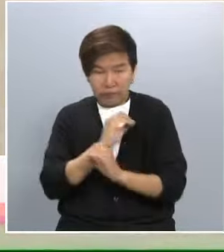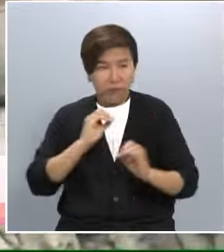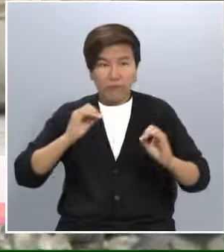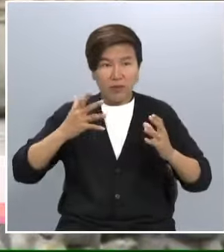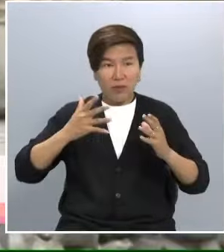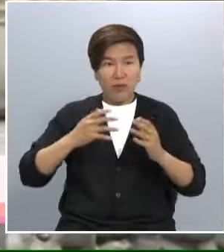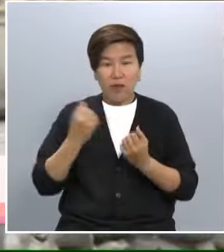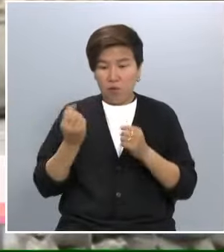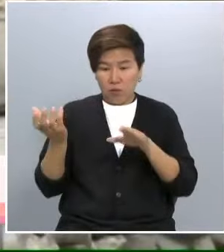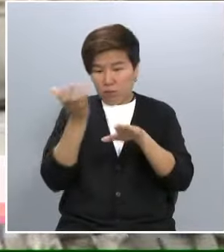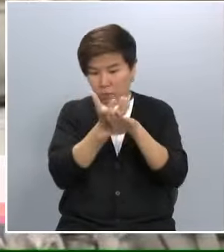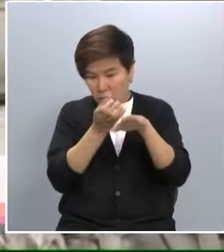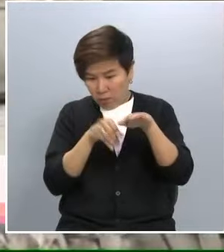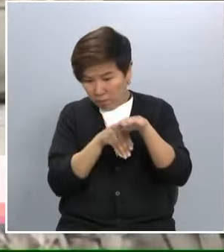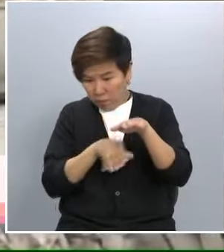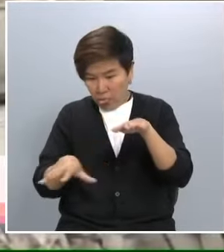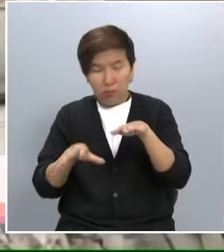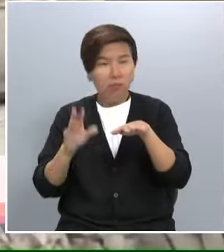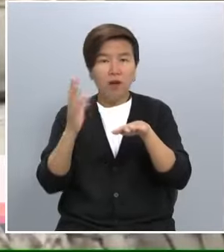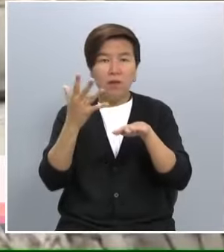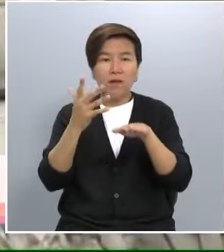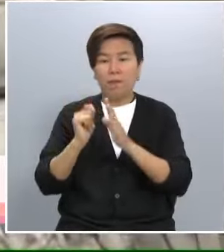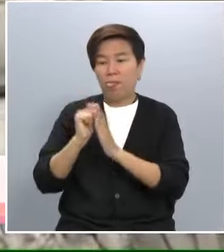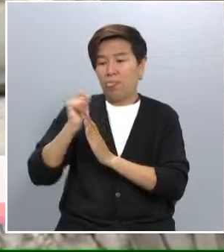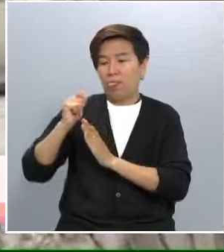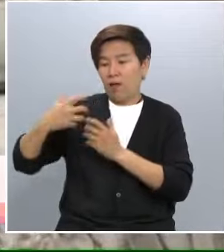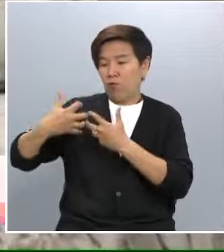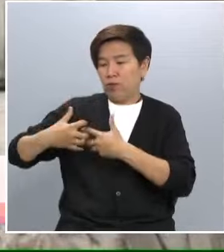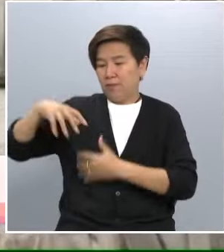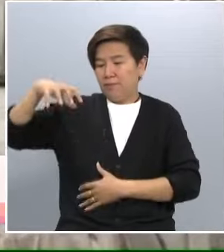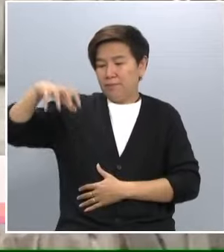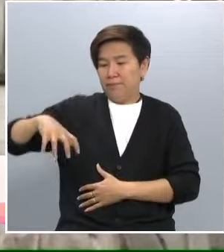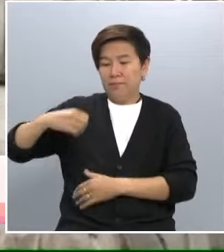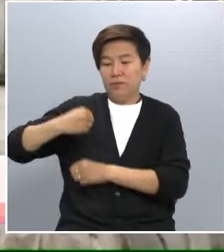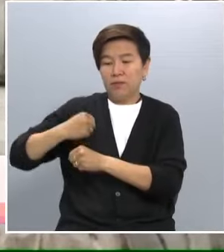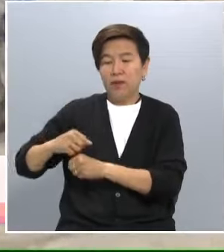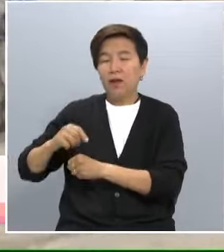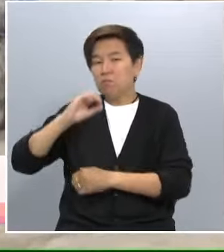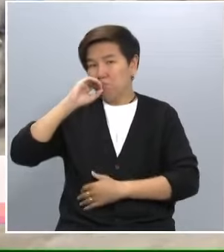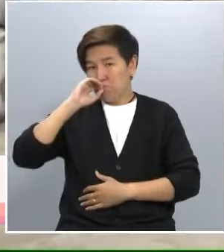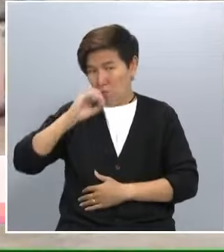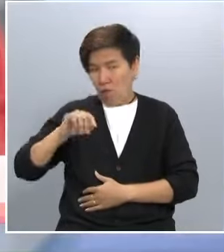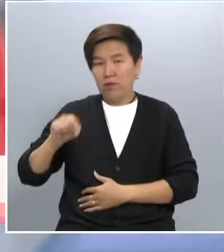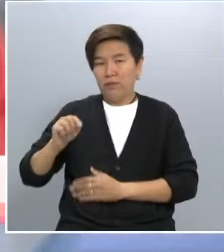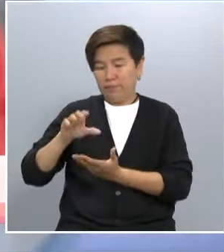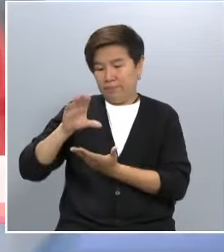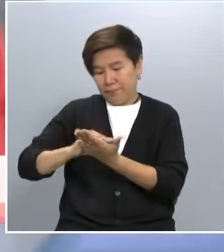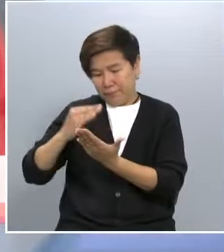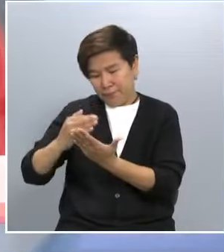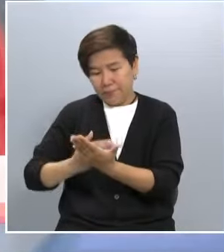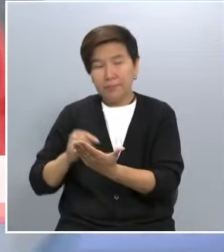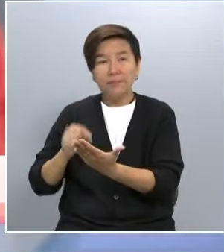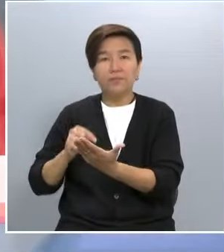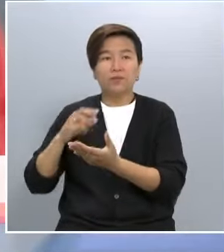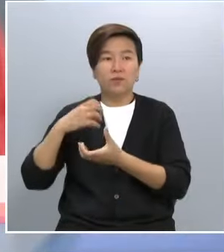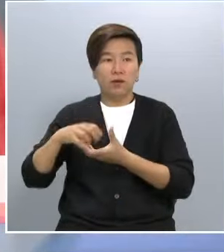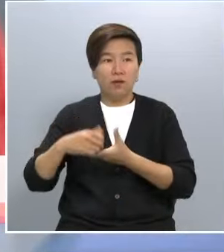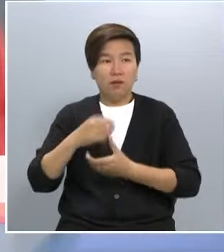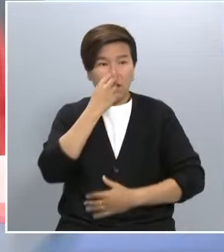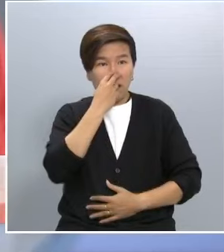ากทางอุตสาหกรรมจังหวัดตากนะคะซึ่งเป็นจังหวัดต้นทางของแคดเมียมค่ะ เนี่ยครับโหน่ากลัวมากพี่หมว